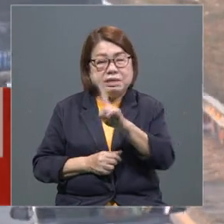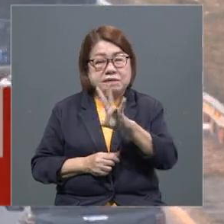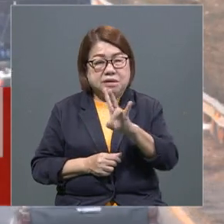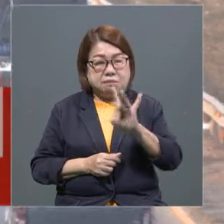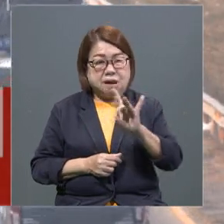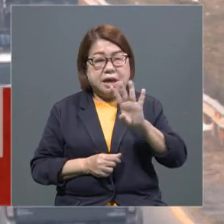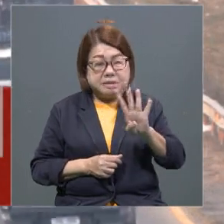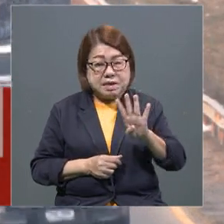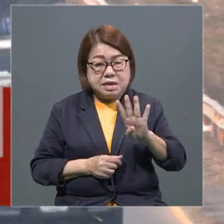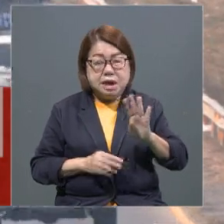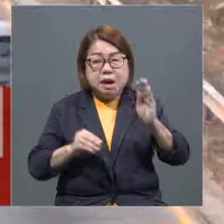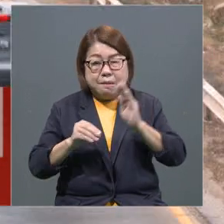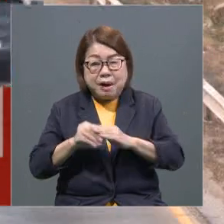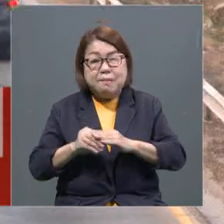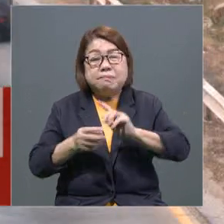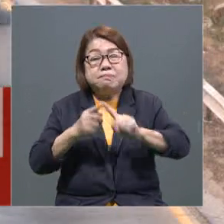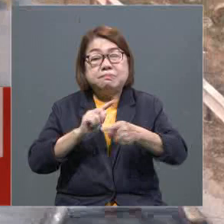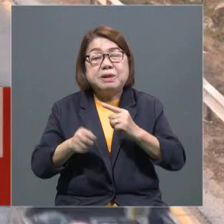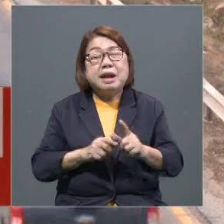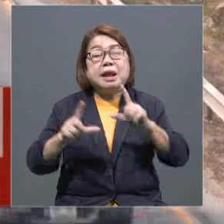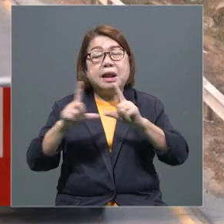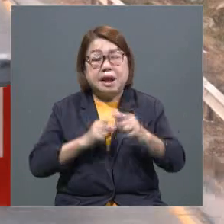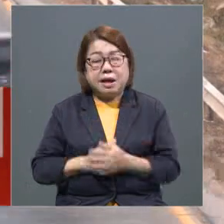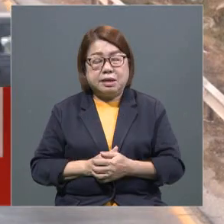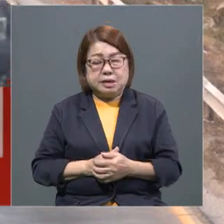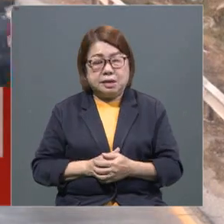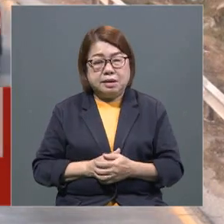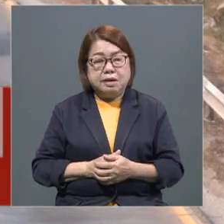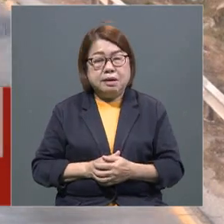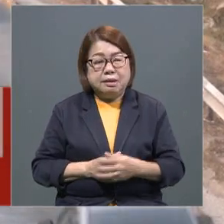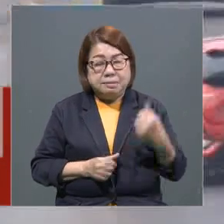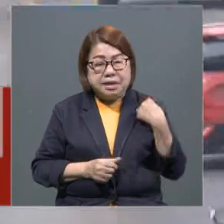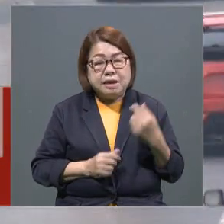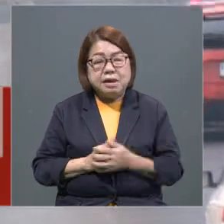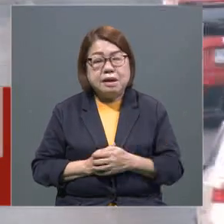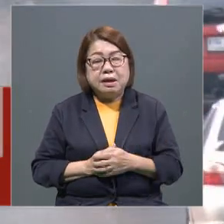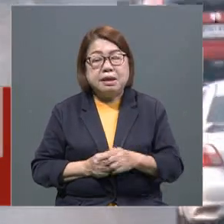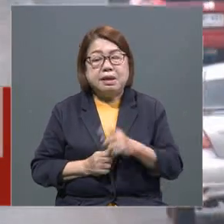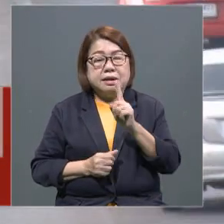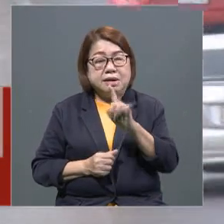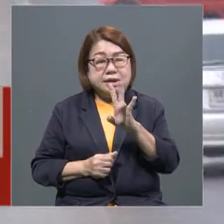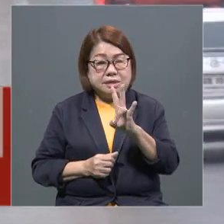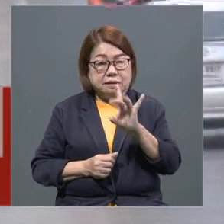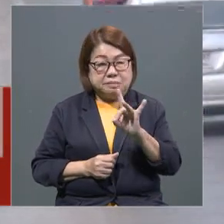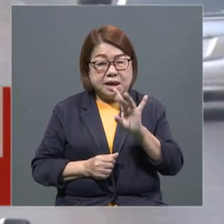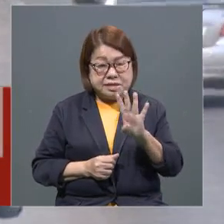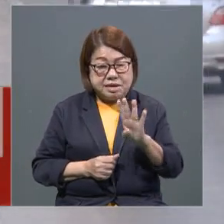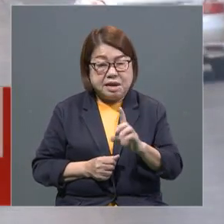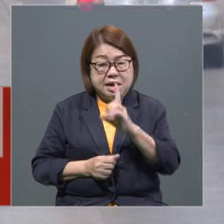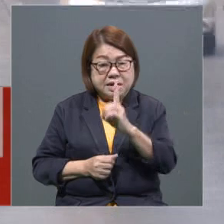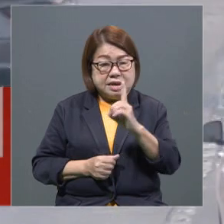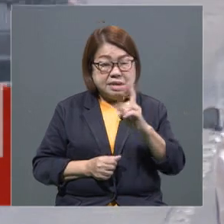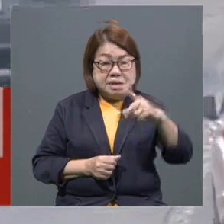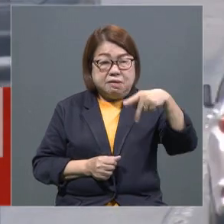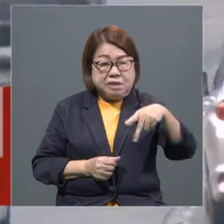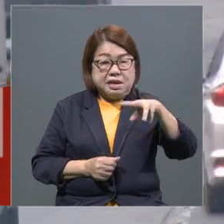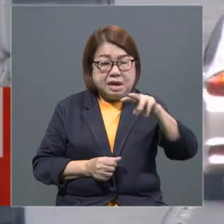เพิ่มเพื่อเ่อโดยการเพิ่มเพื่อนใน LINE IDนะฮะ ign 1784 ddpmนะครับเพื่อเป็นการประสานให้การช่วย